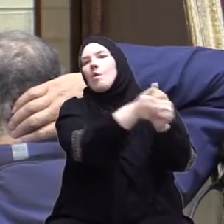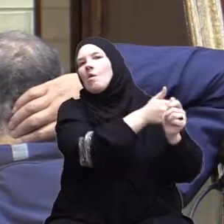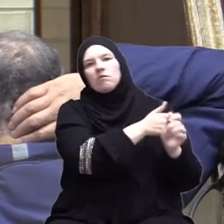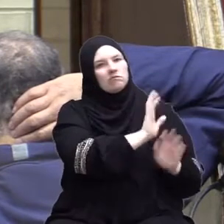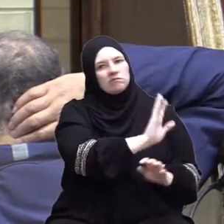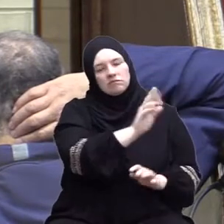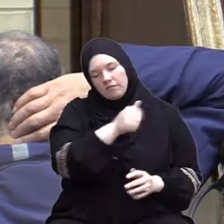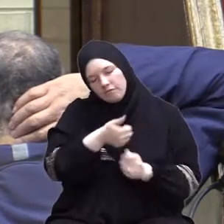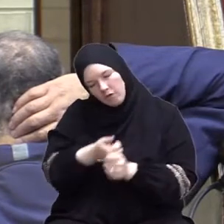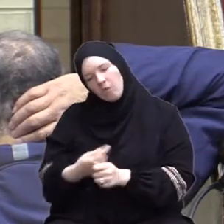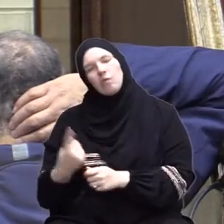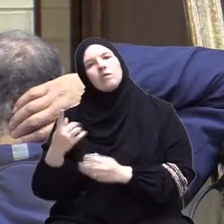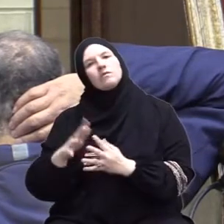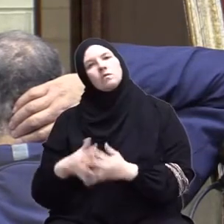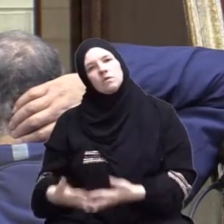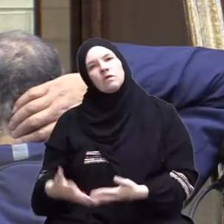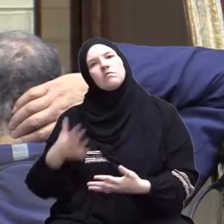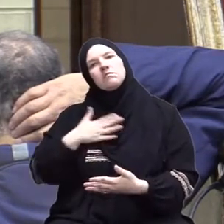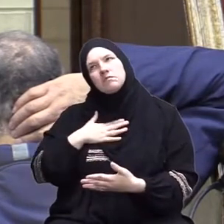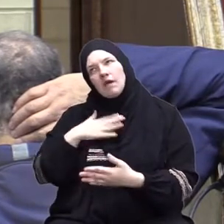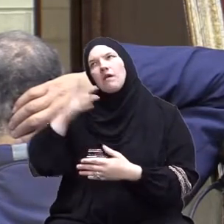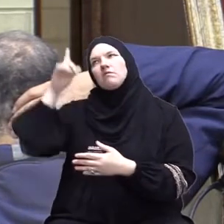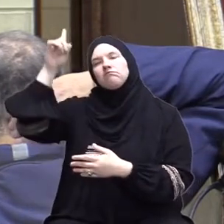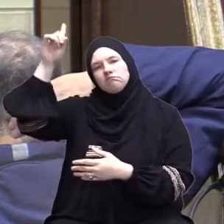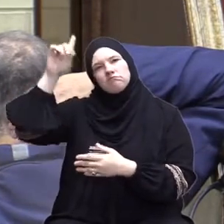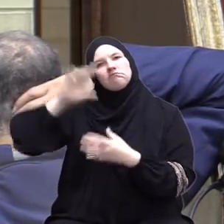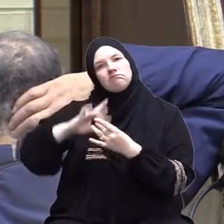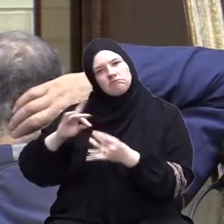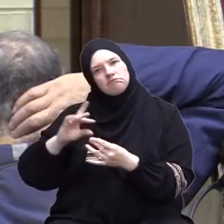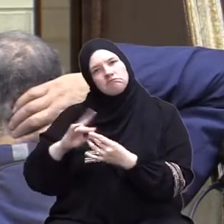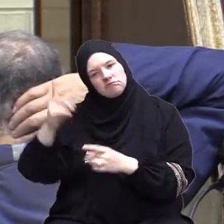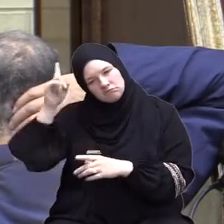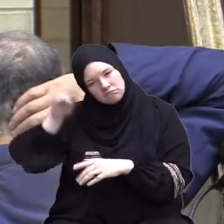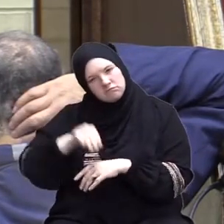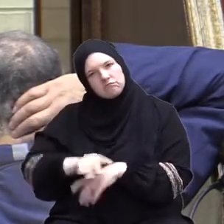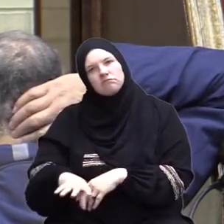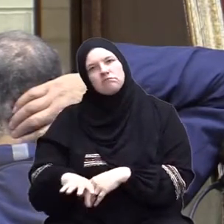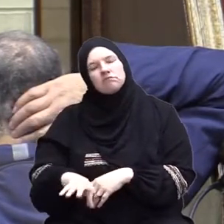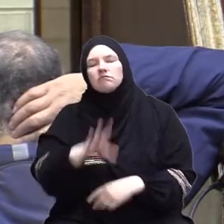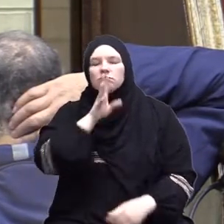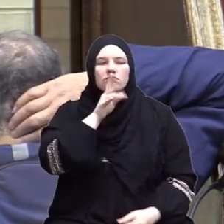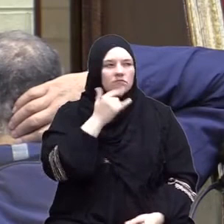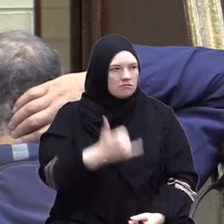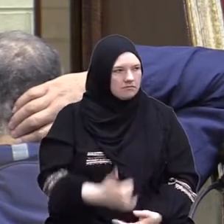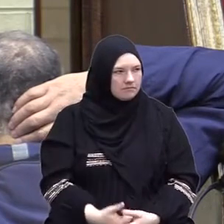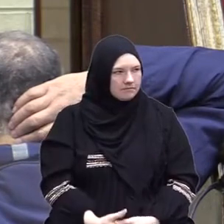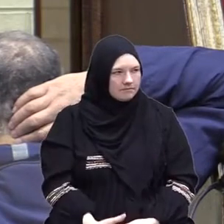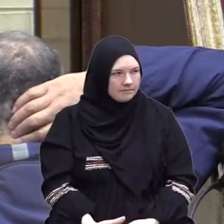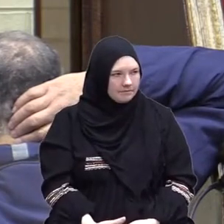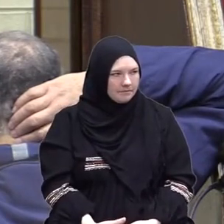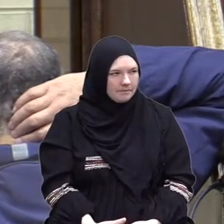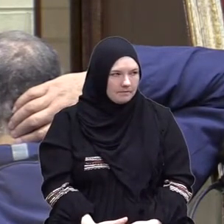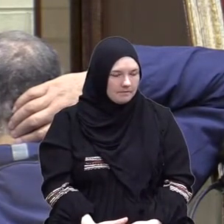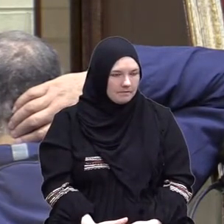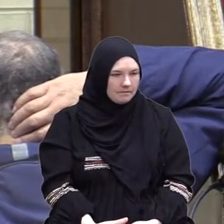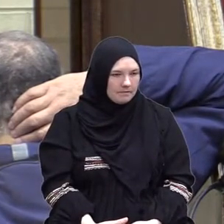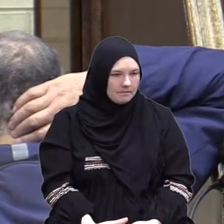تَكُونُوا كَالَّذِينَ أُوتُوا الْكِتَابَ مِنْ قَبْلِ فَطَالَ عَلَيْهِمُ الْأَمَدْ فَقَسَتْ قُلُوبُهُمْ.